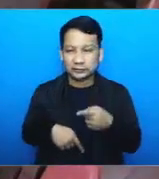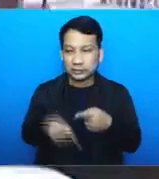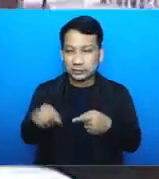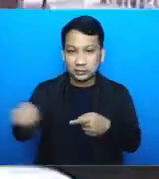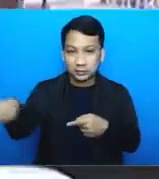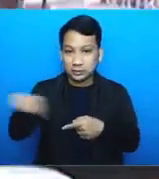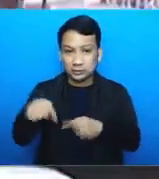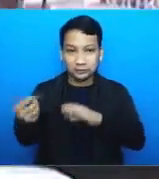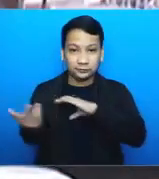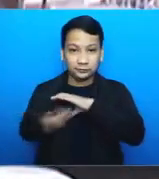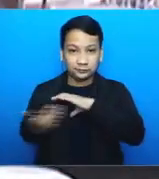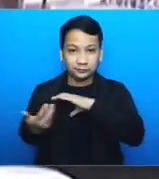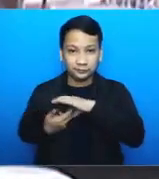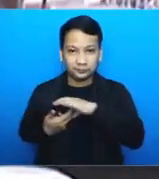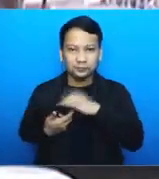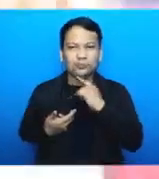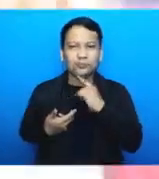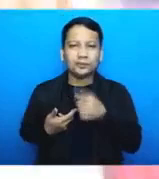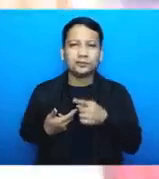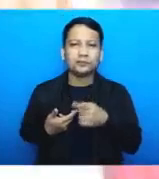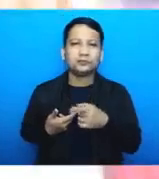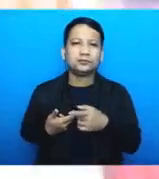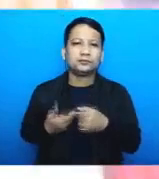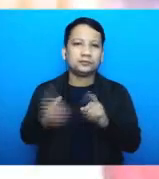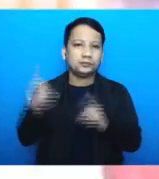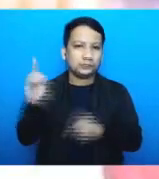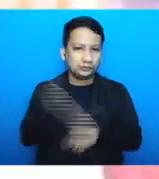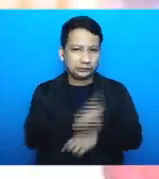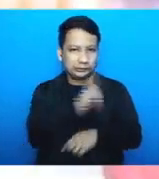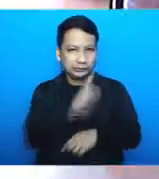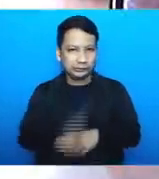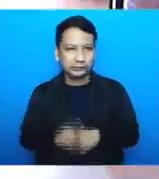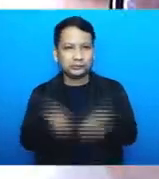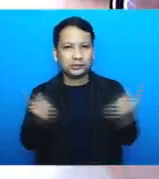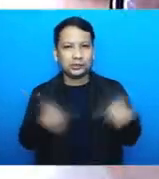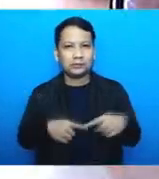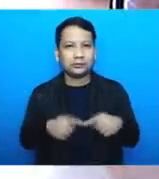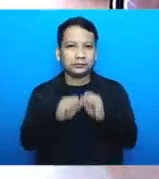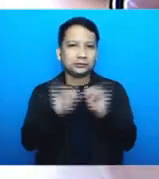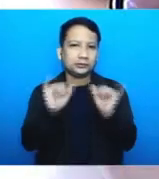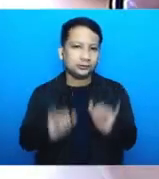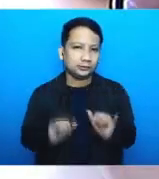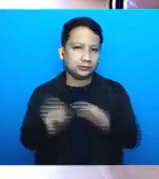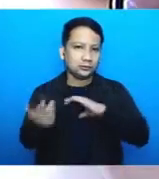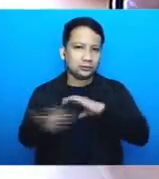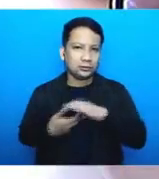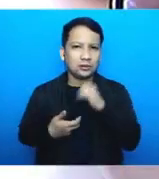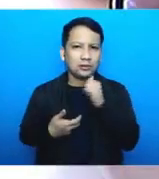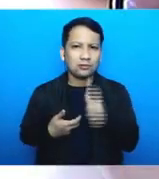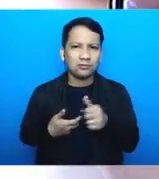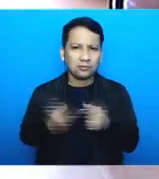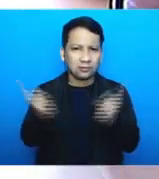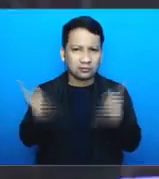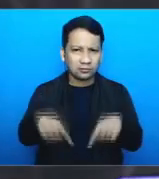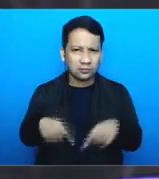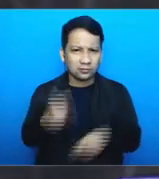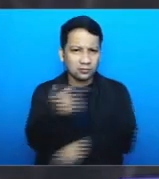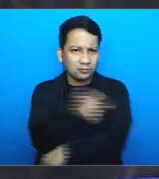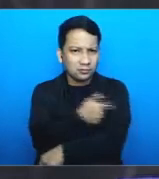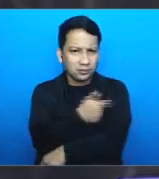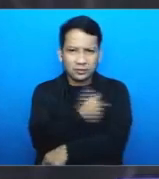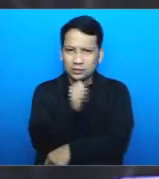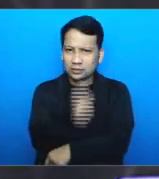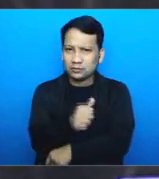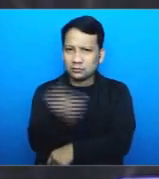customer, maituturing na diskriminasyon ang ganitong sistema. Lalo't hindi pa naman daw lahat ay bakunado na at